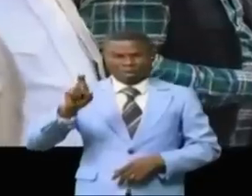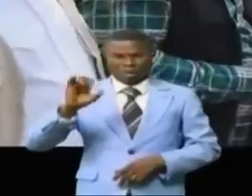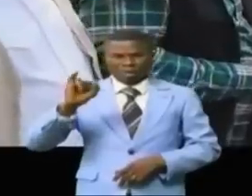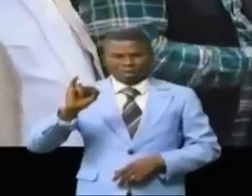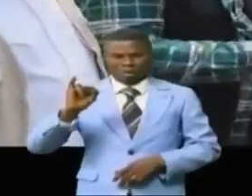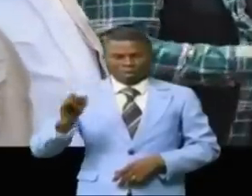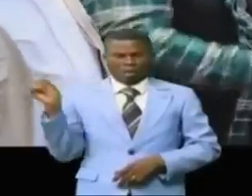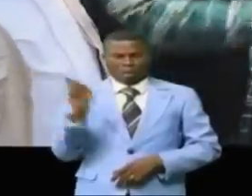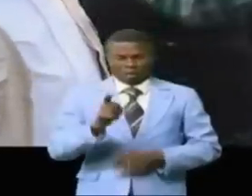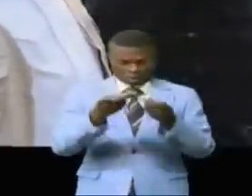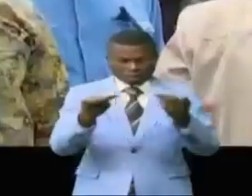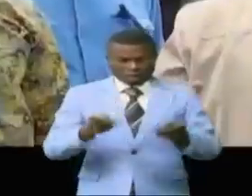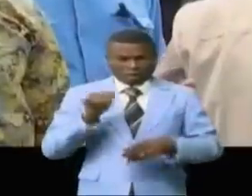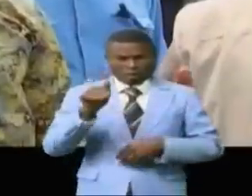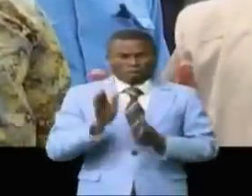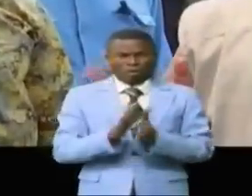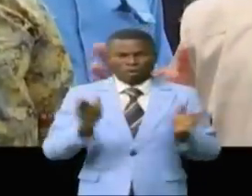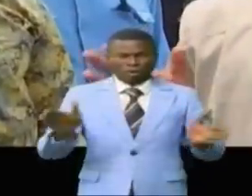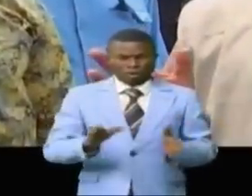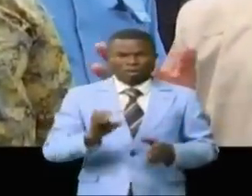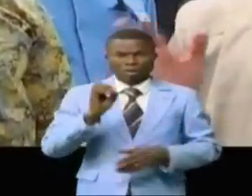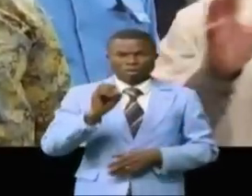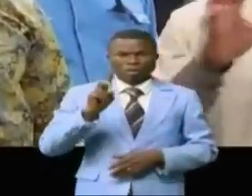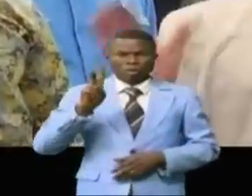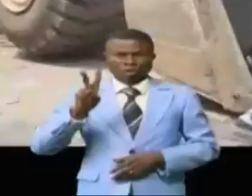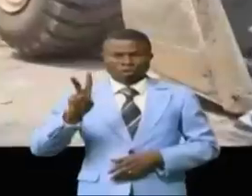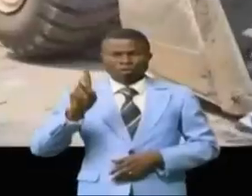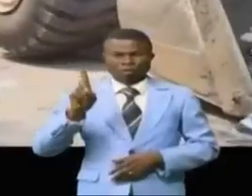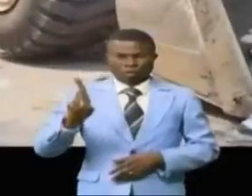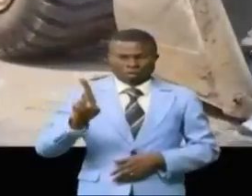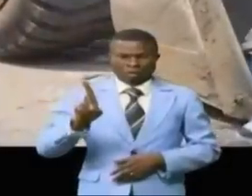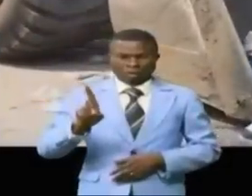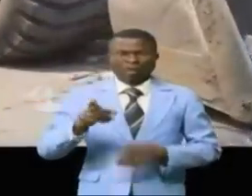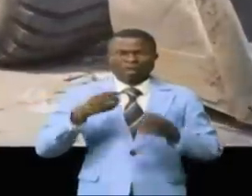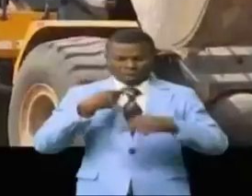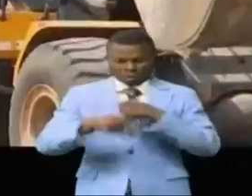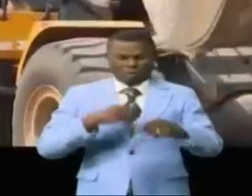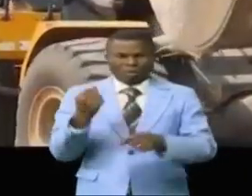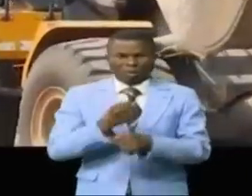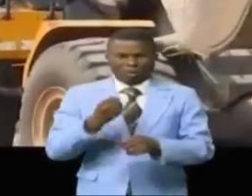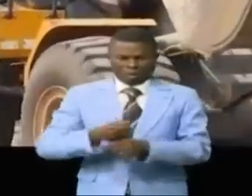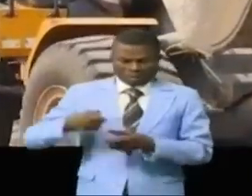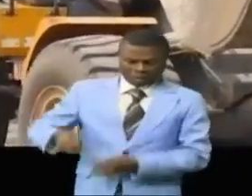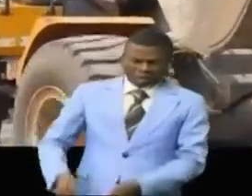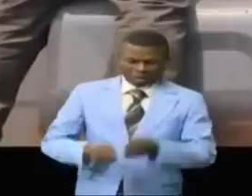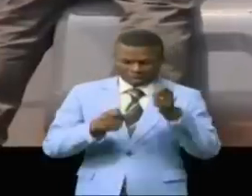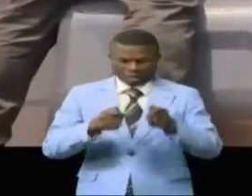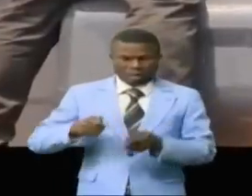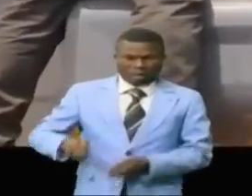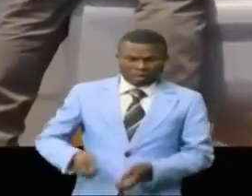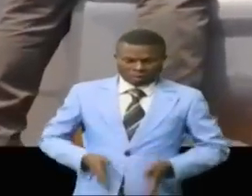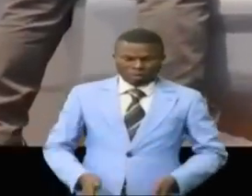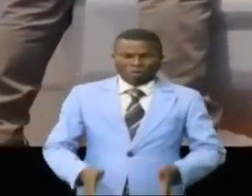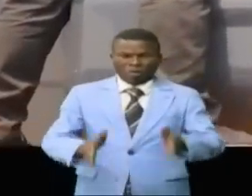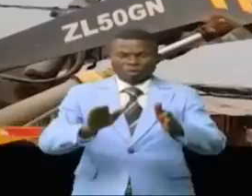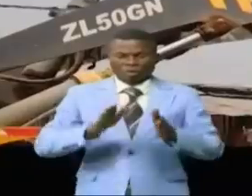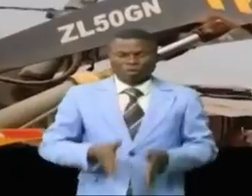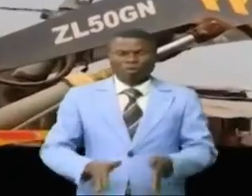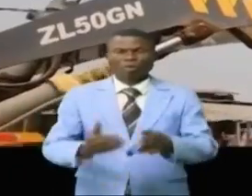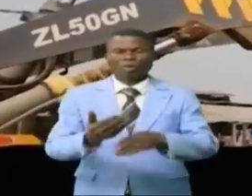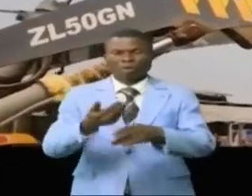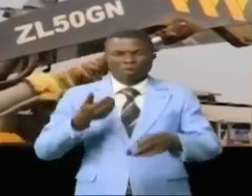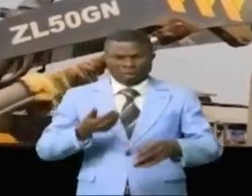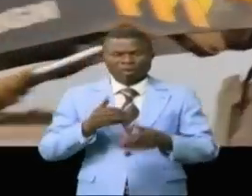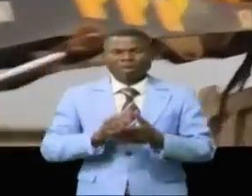le terrain avec le directeur général de l'OVD Victor Toumba, a lancé le travaux de curage des rivières et caniveaux avant les